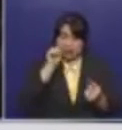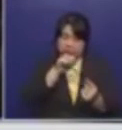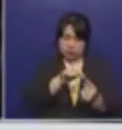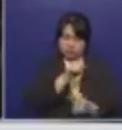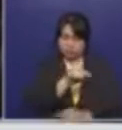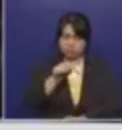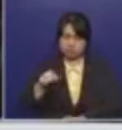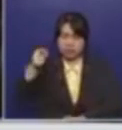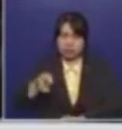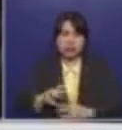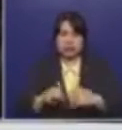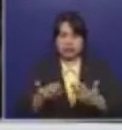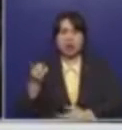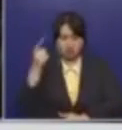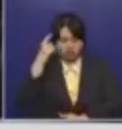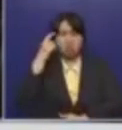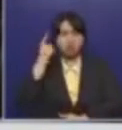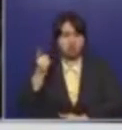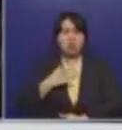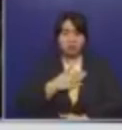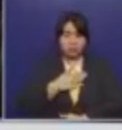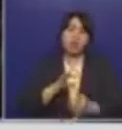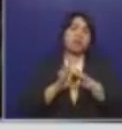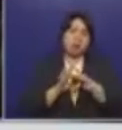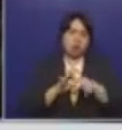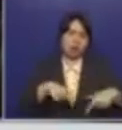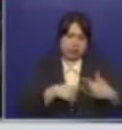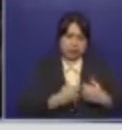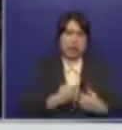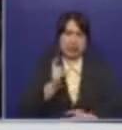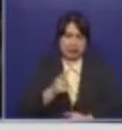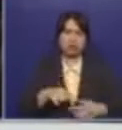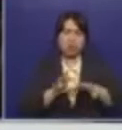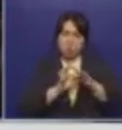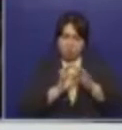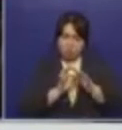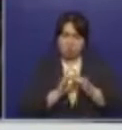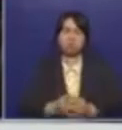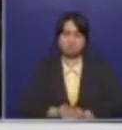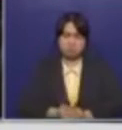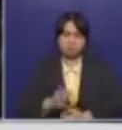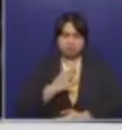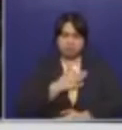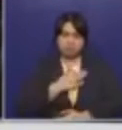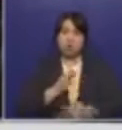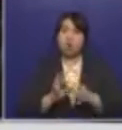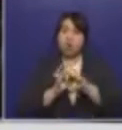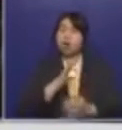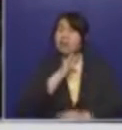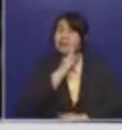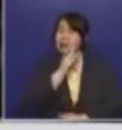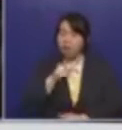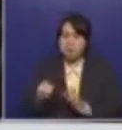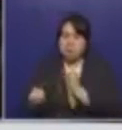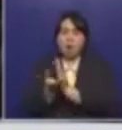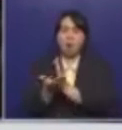ดีที่ฉันเป็นห่วงนี่เป็นห่วงจากใจจริงๆนะคะท่านขอย้ำนะคะว่าจากใจถ้าท่านในเลือกทางให้เกิดการนองเ